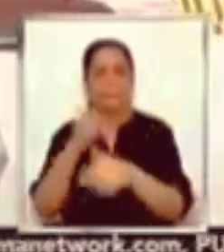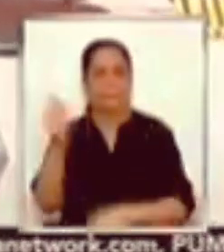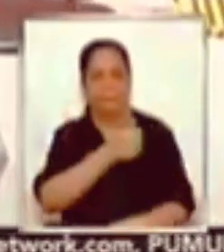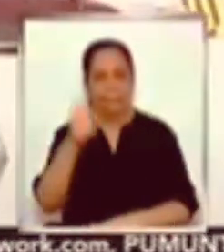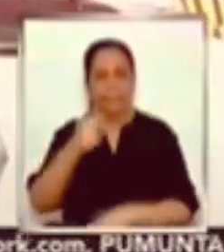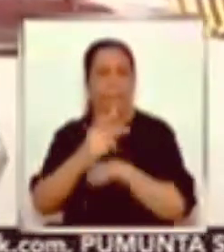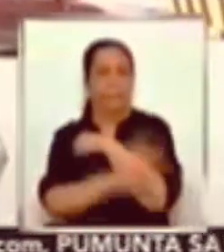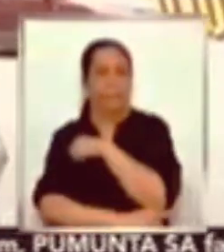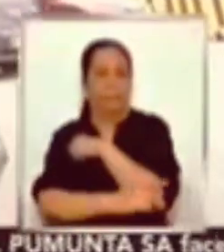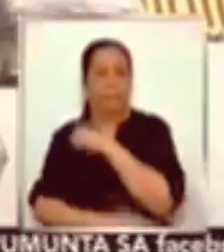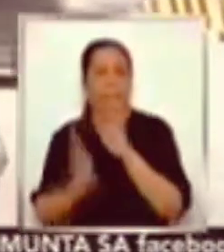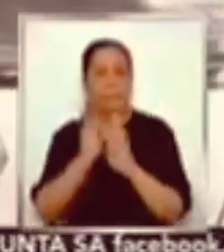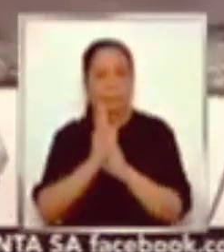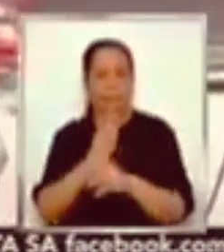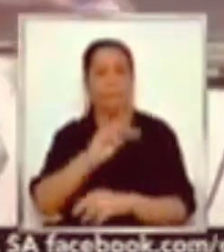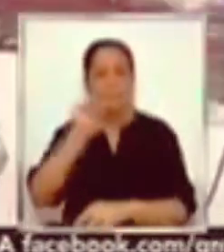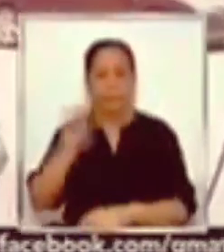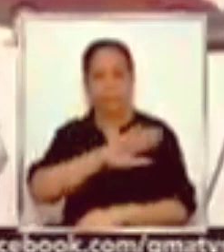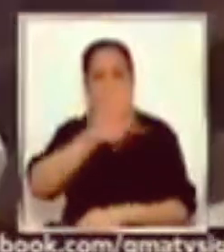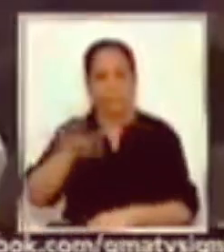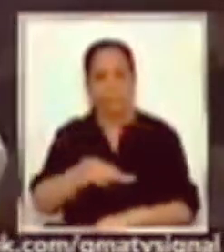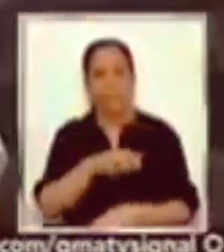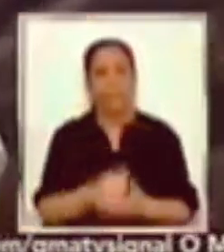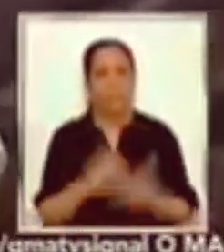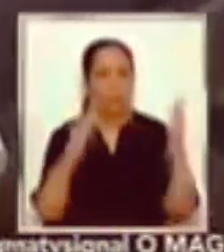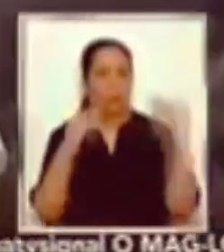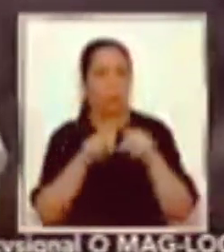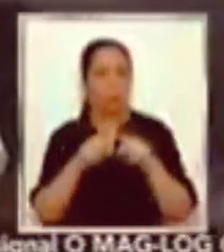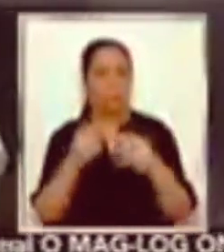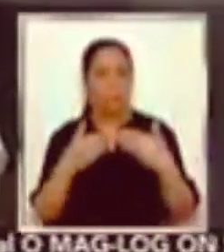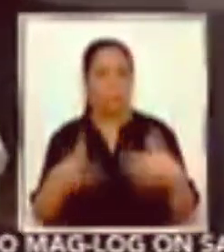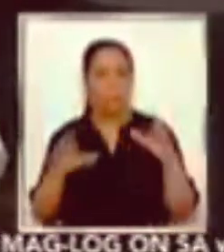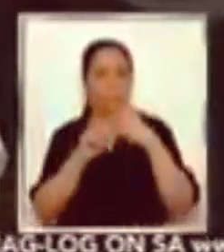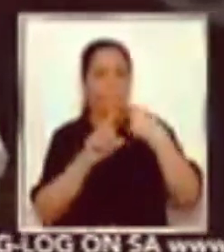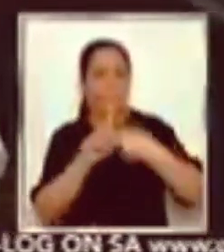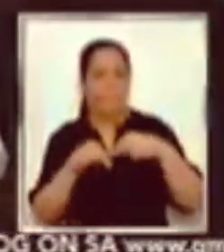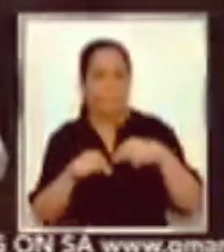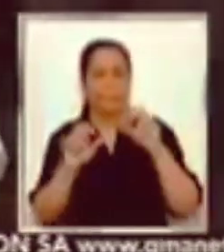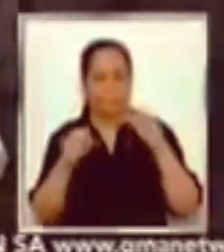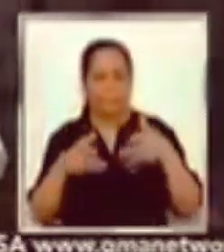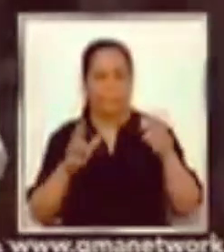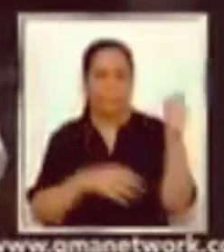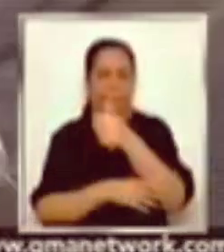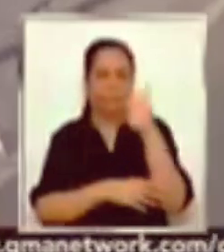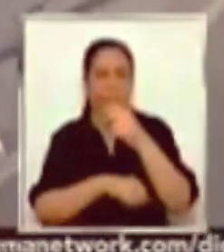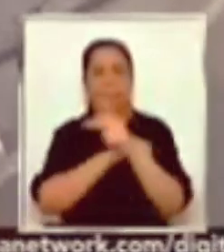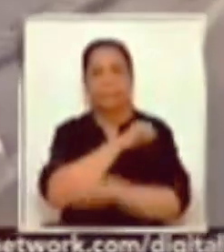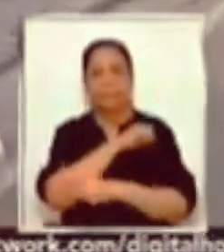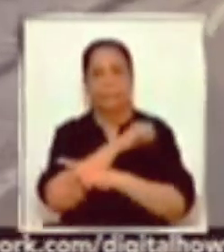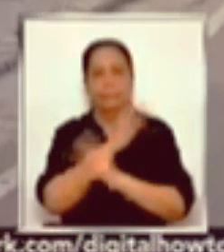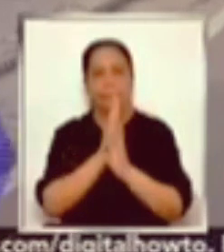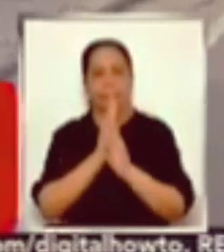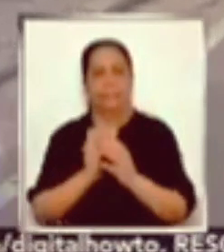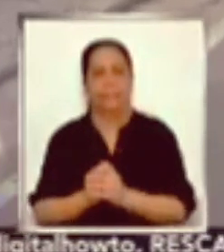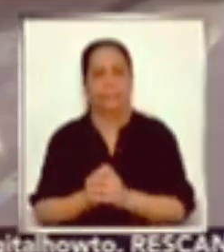bus pa Metro Manila. Inaasahan daw na bago matapos ang buwan, makakabiyahe na ang provincial bus. Ang